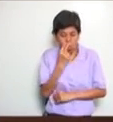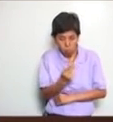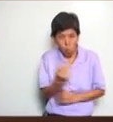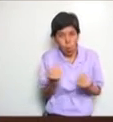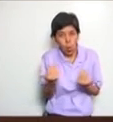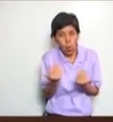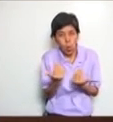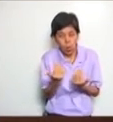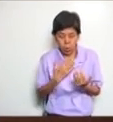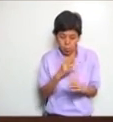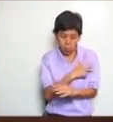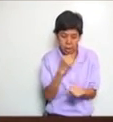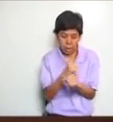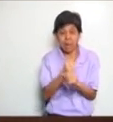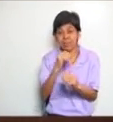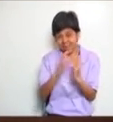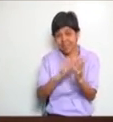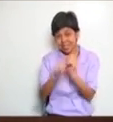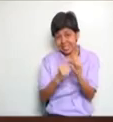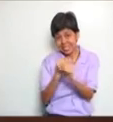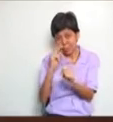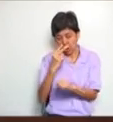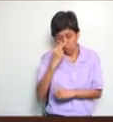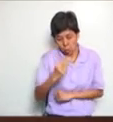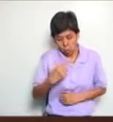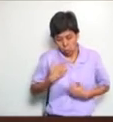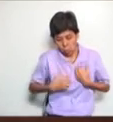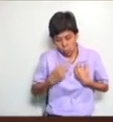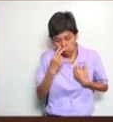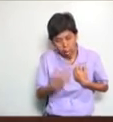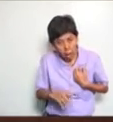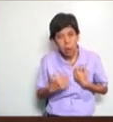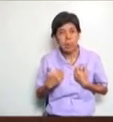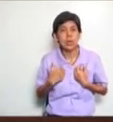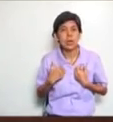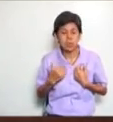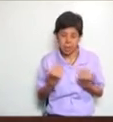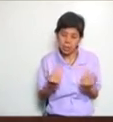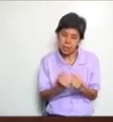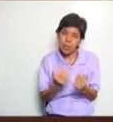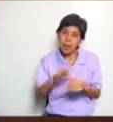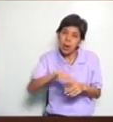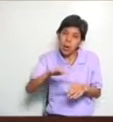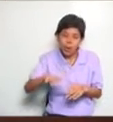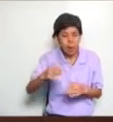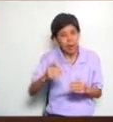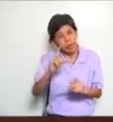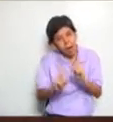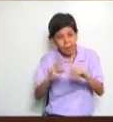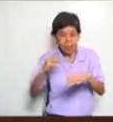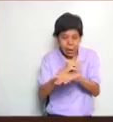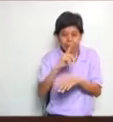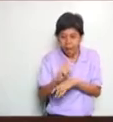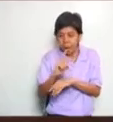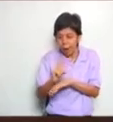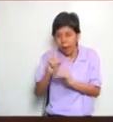มา 30 ปีแล้วแล้ผมบอกไดรว่าทุกภาณธีที่ผ่านมานี้จะมีเดกที่ตายจากมาเรงอย่น้อย 1 คนทุกภ